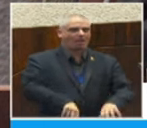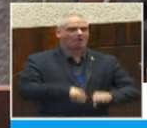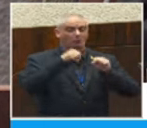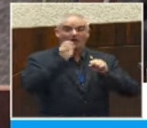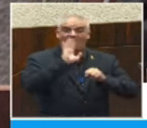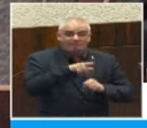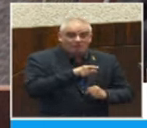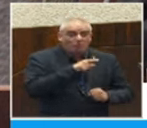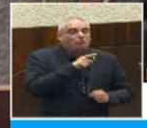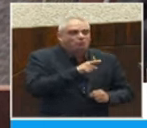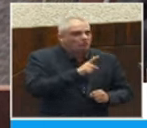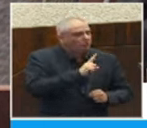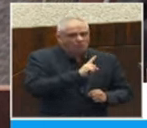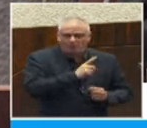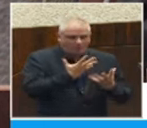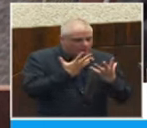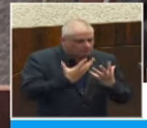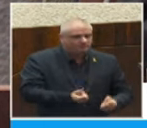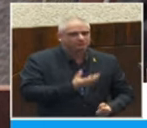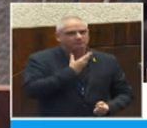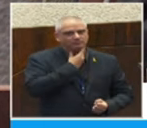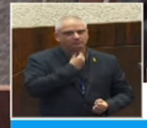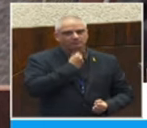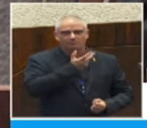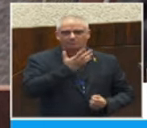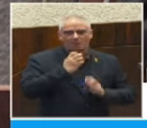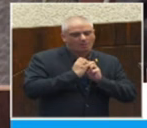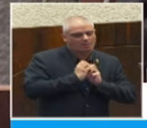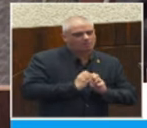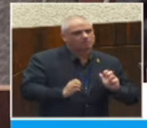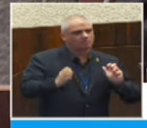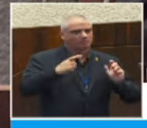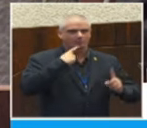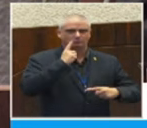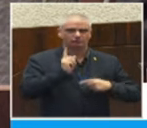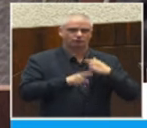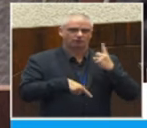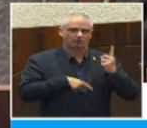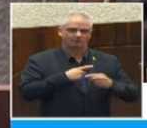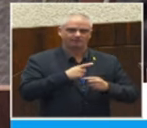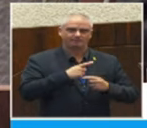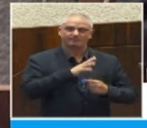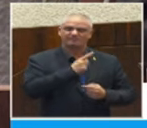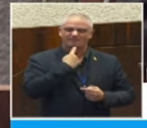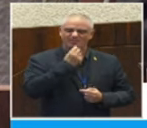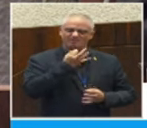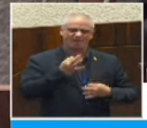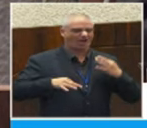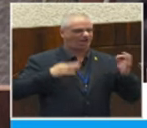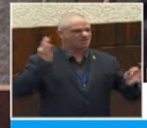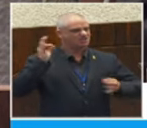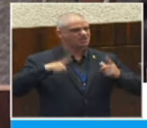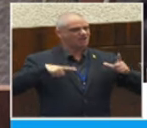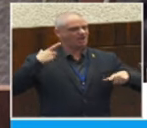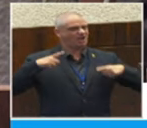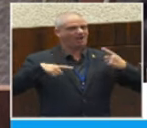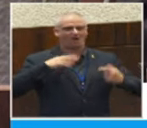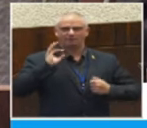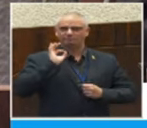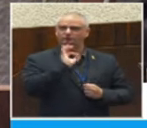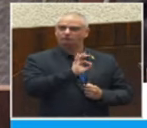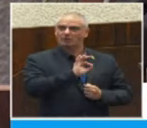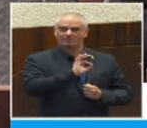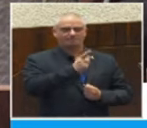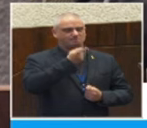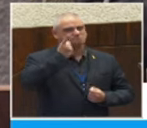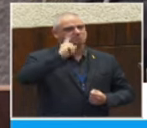לא הרווה את צמאונם ארוך השנים, ובדברי השחץ מלא הרהב שלהם מאיימים